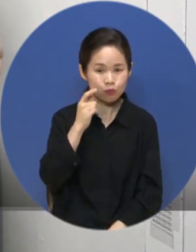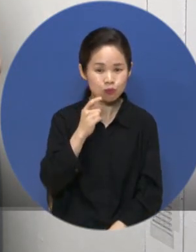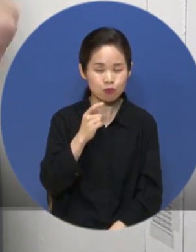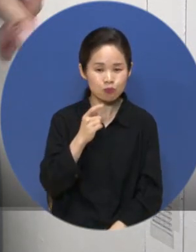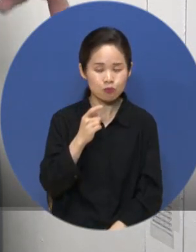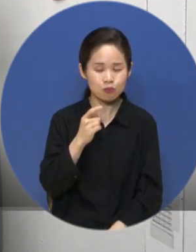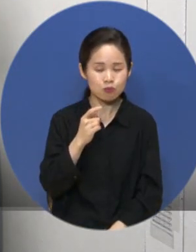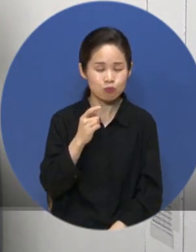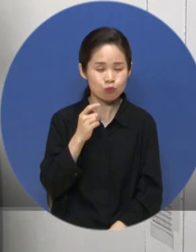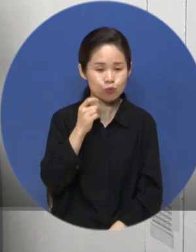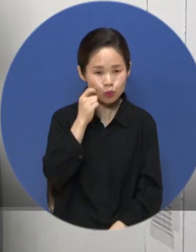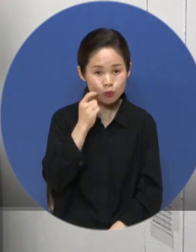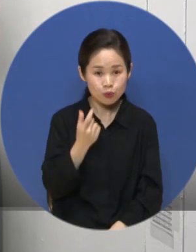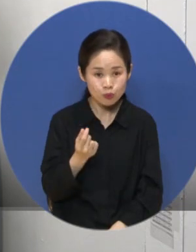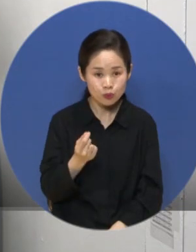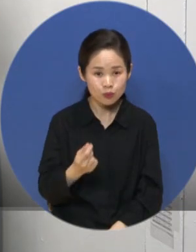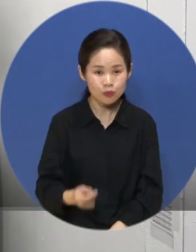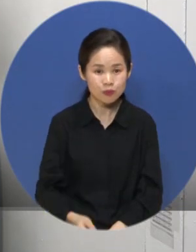경애가